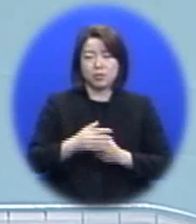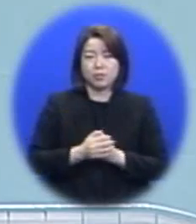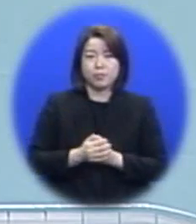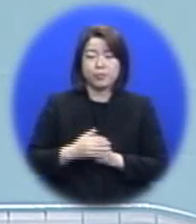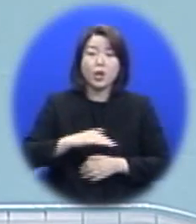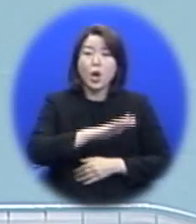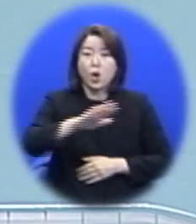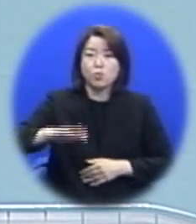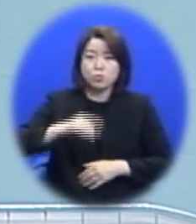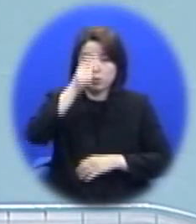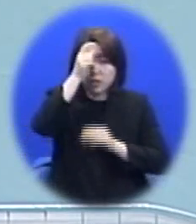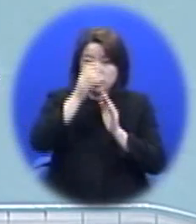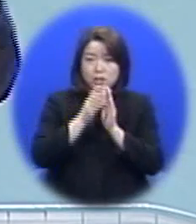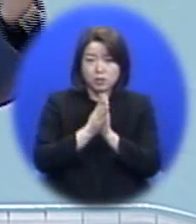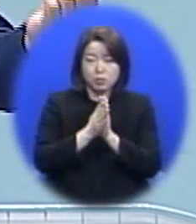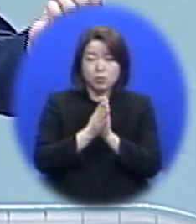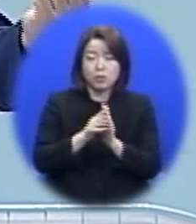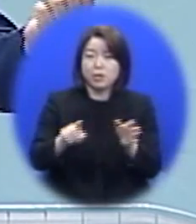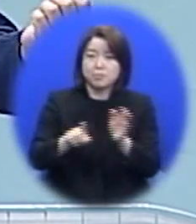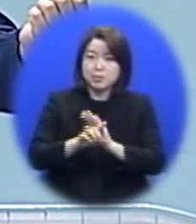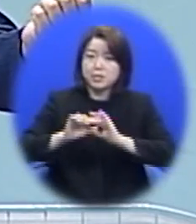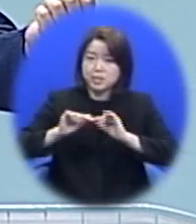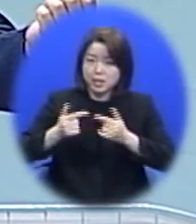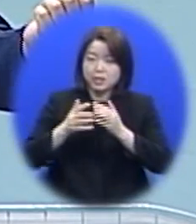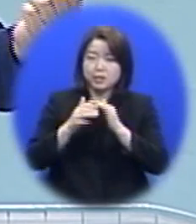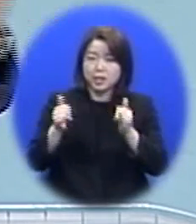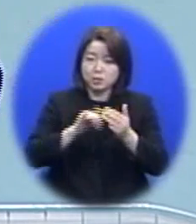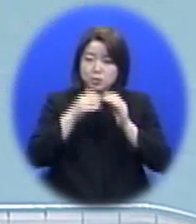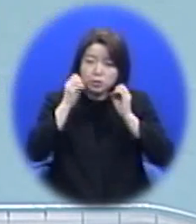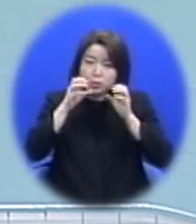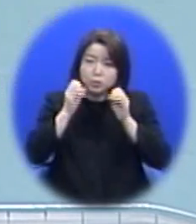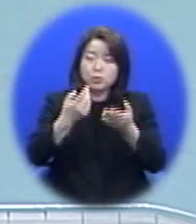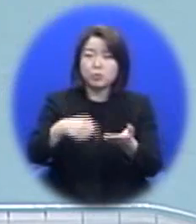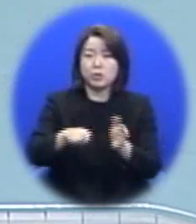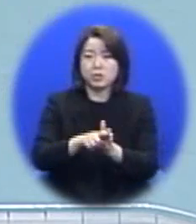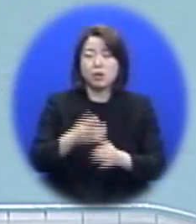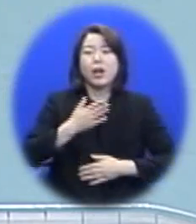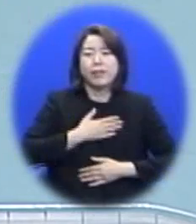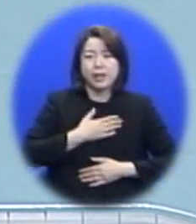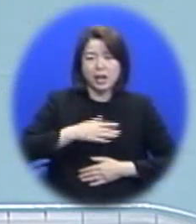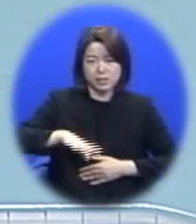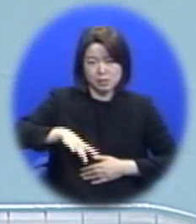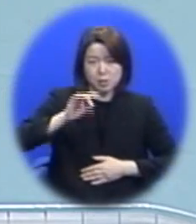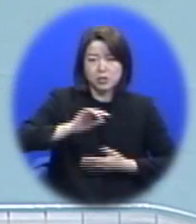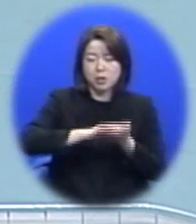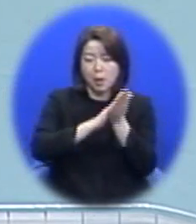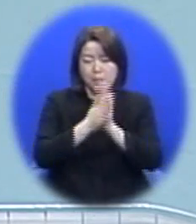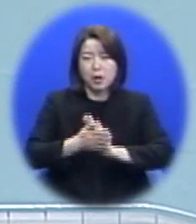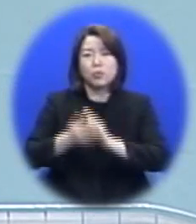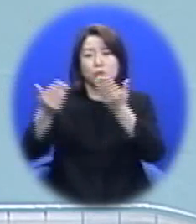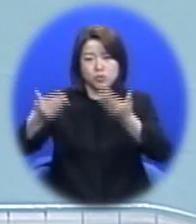우리의 기도는요, 불신 가족을 전도해야 되니까 하나님 나를 먼저 변화시키소서.